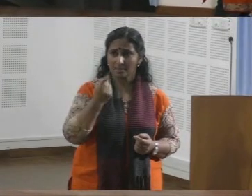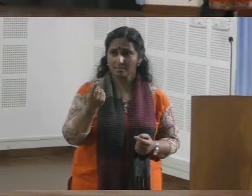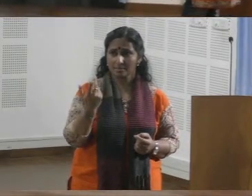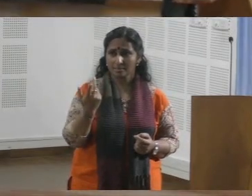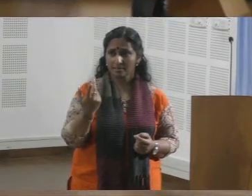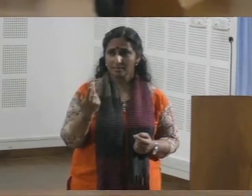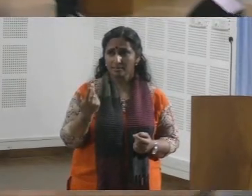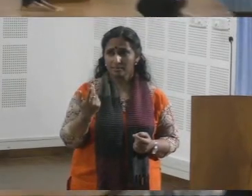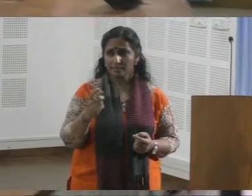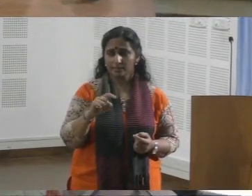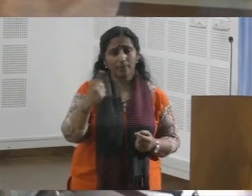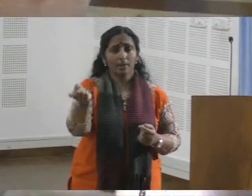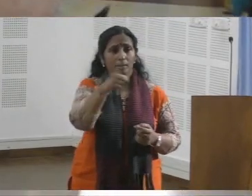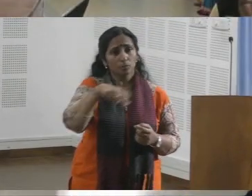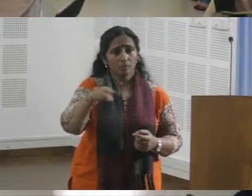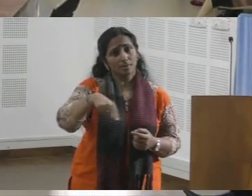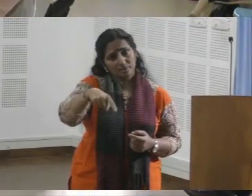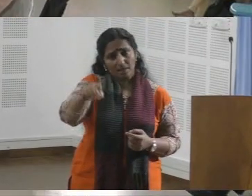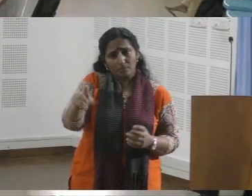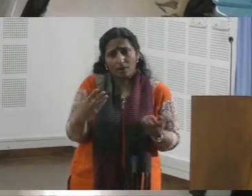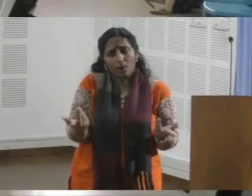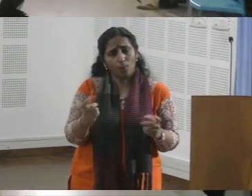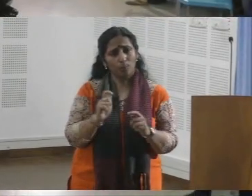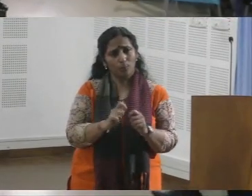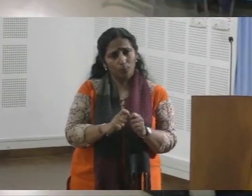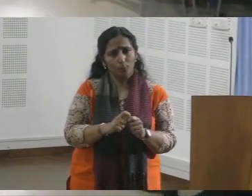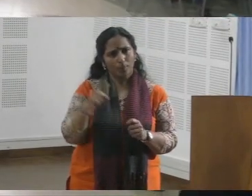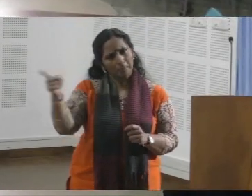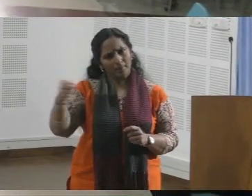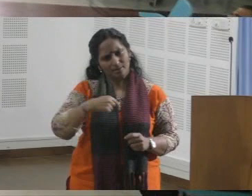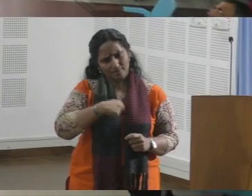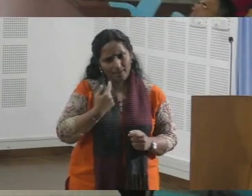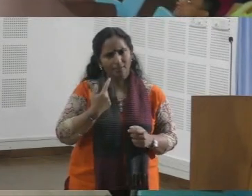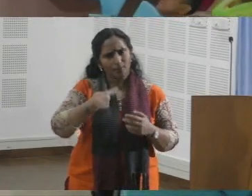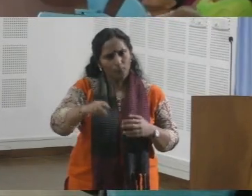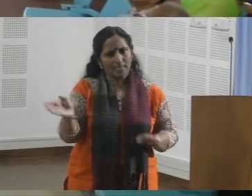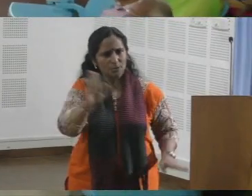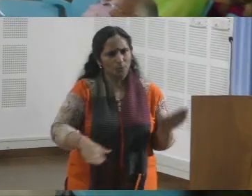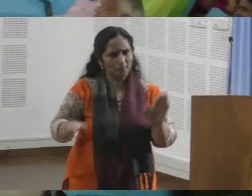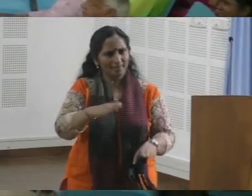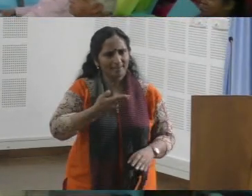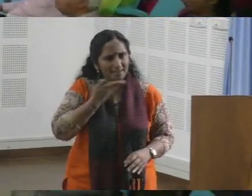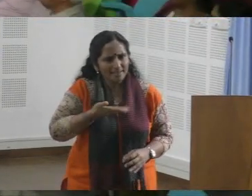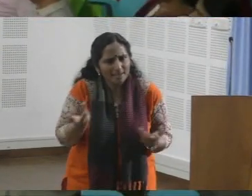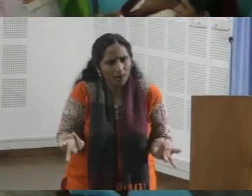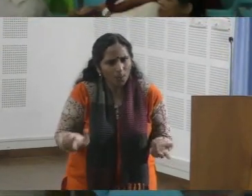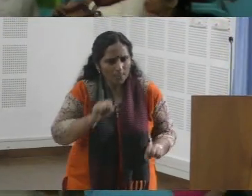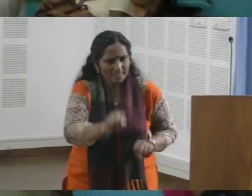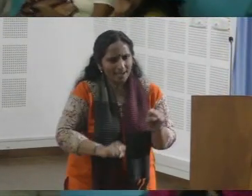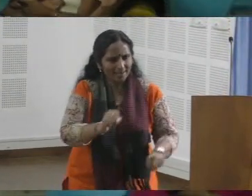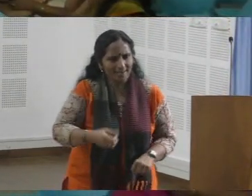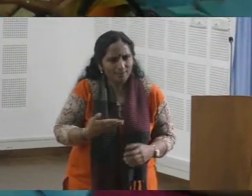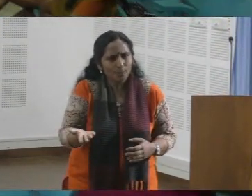പക്ഷെ ഞങ്ങള് എല്ലാം തന്നെയാ ചെയ്ത്. ഞാൻ ഇതിന്റെ എല്ലാത്തിനും ഓരോന്നിനും ക്ലാസ്സിന് കൊണ്ടുപോയിട്ടില്ല. സ്വിമ്മിങ് പഠിപ്പിച്ചതും സൈക്ലിംഗ് പഠിപ്പിച്ചതും റോളർ